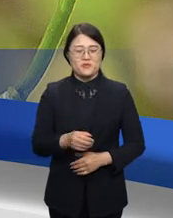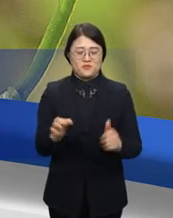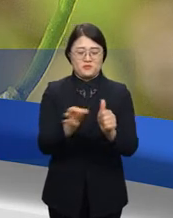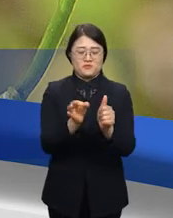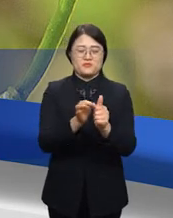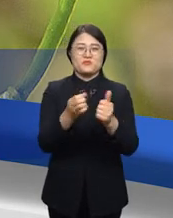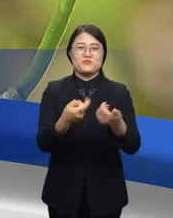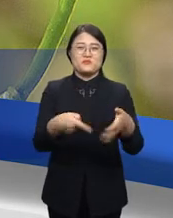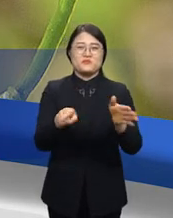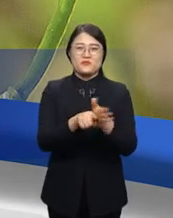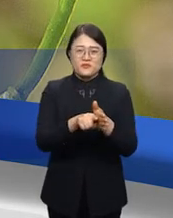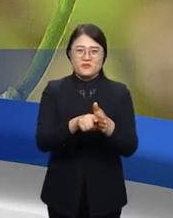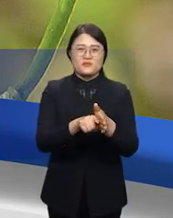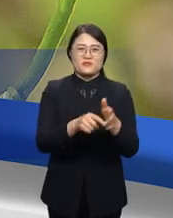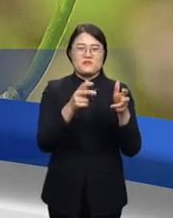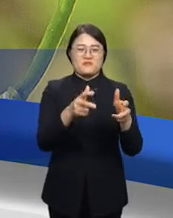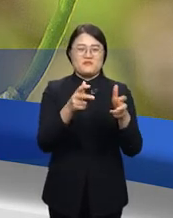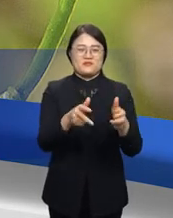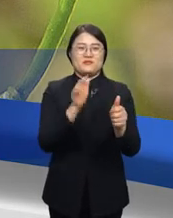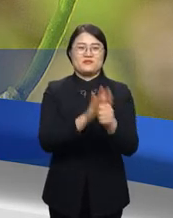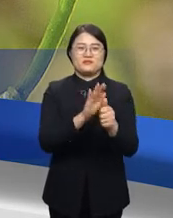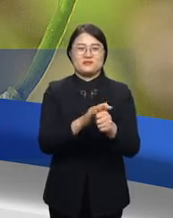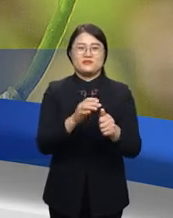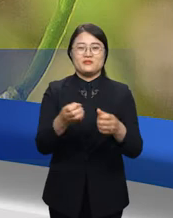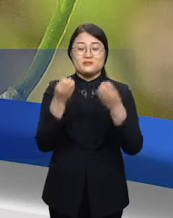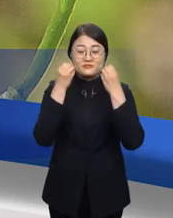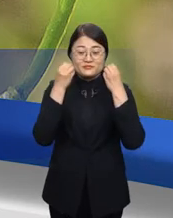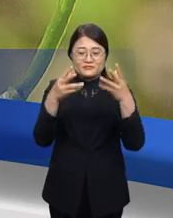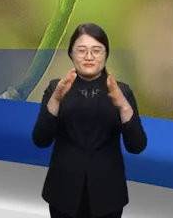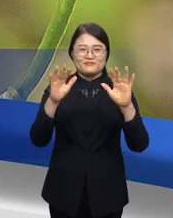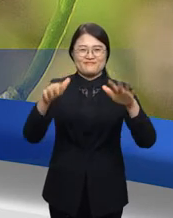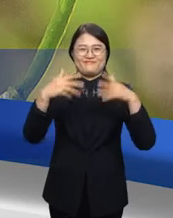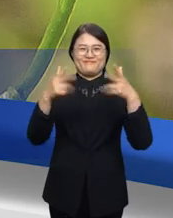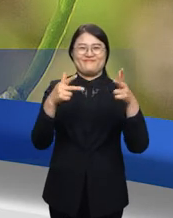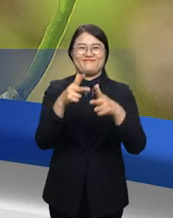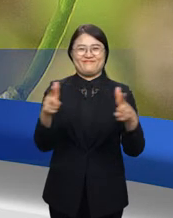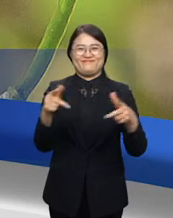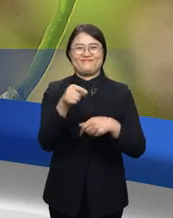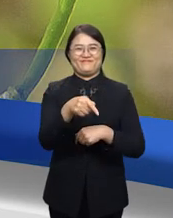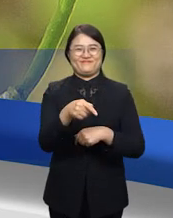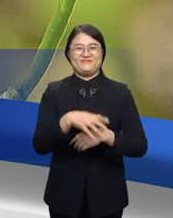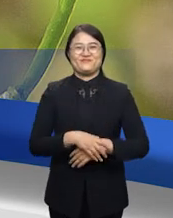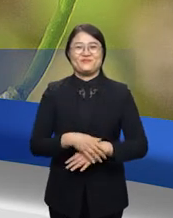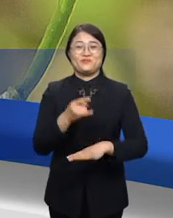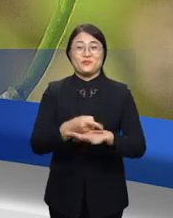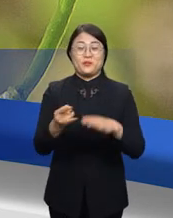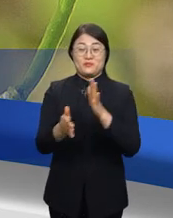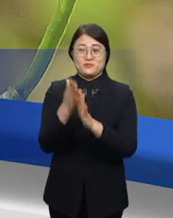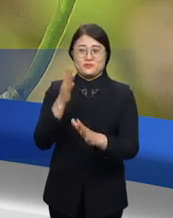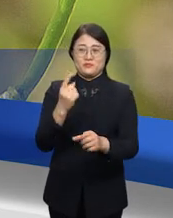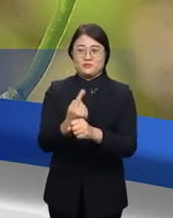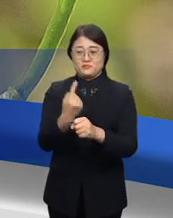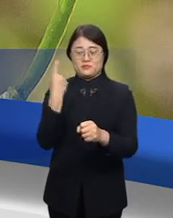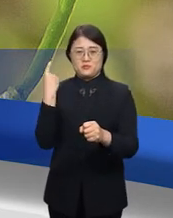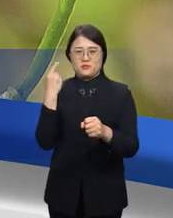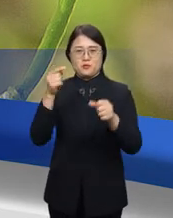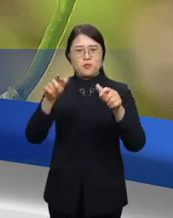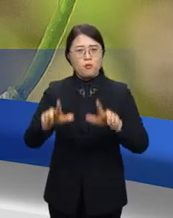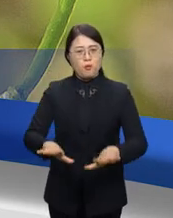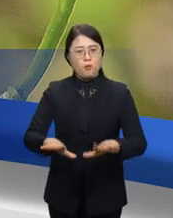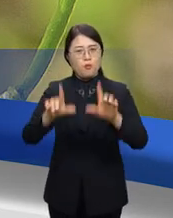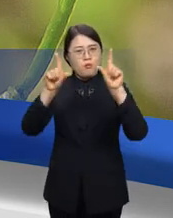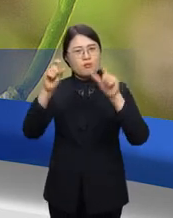저소득 주거 취약계층에게 에어컨을 지원하는 신바람 사업인데요. 의왕시가 지난해에 이어